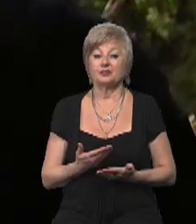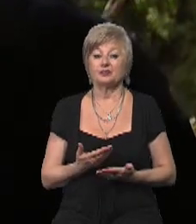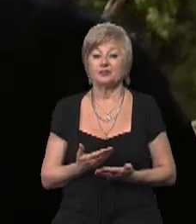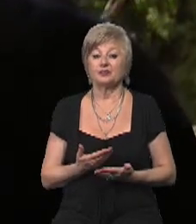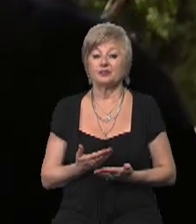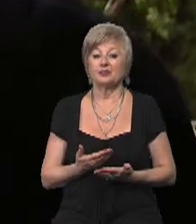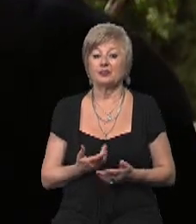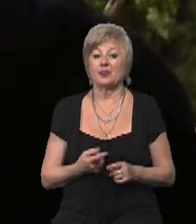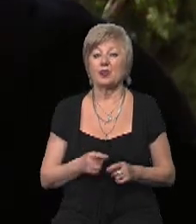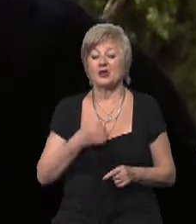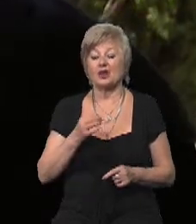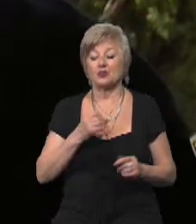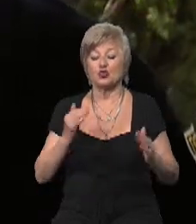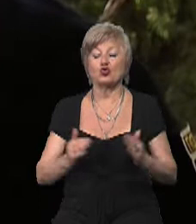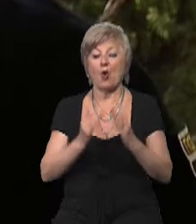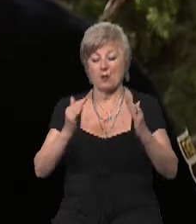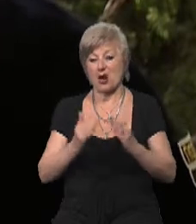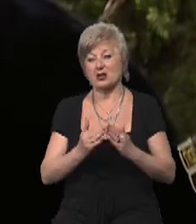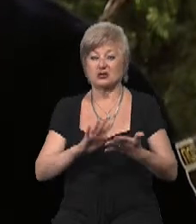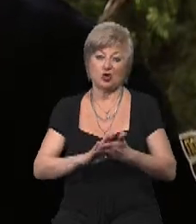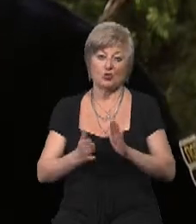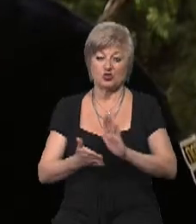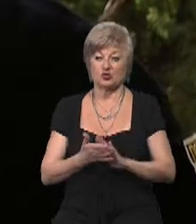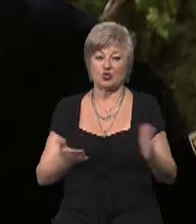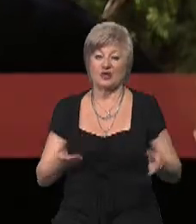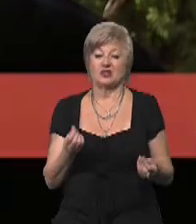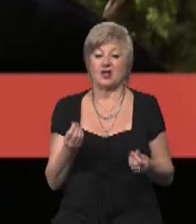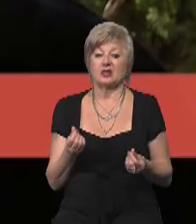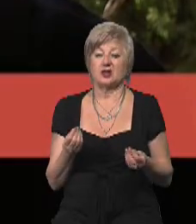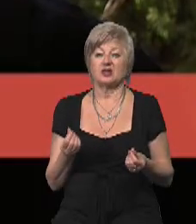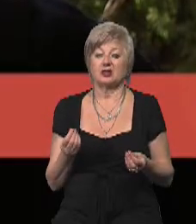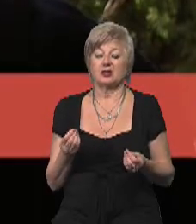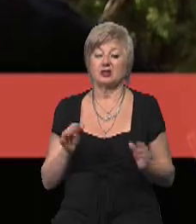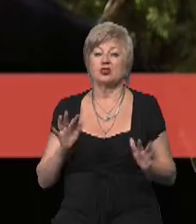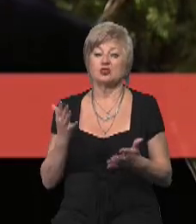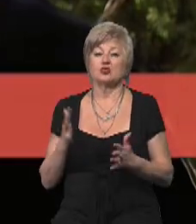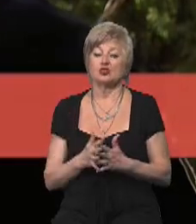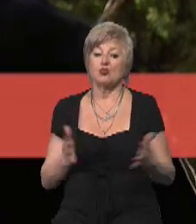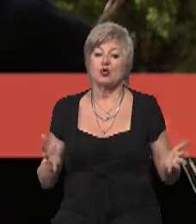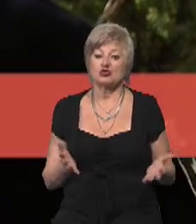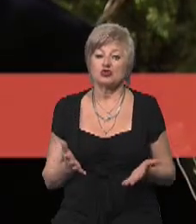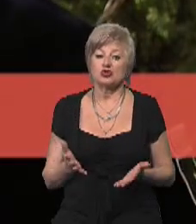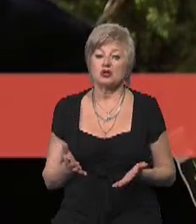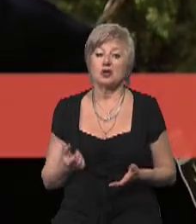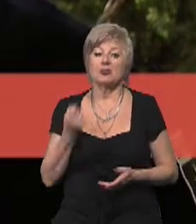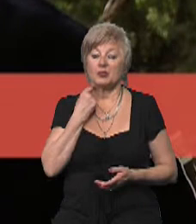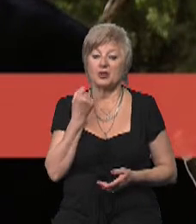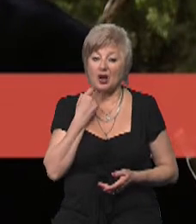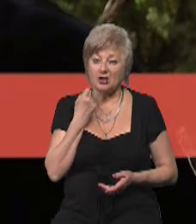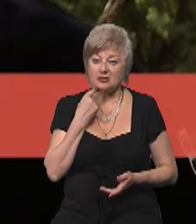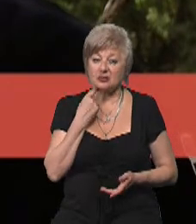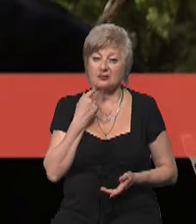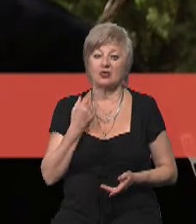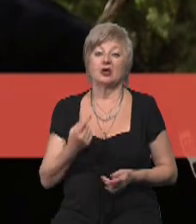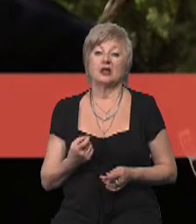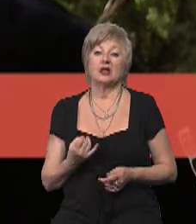на підґрунті побутових якихось гроші, в більшості випадків гроші, пияцтво, тим паче, що